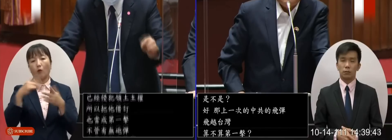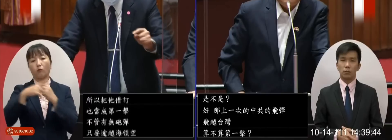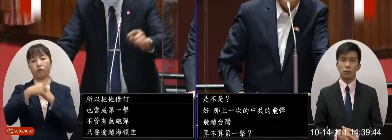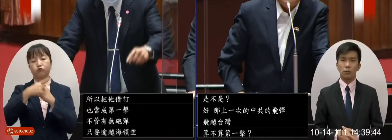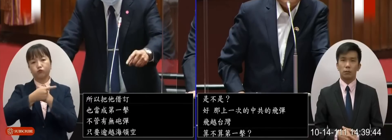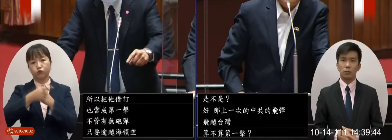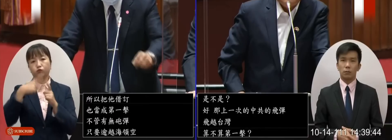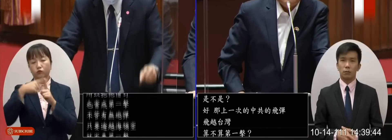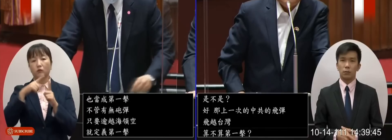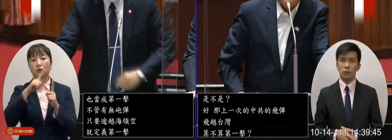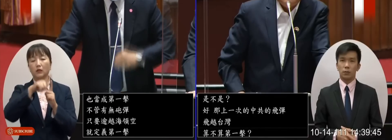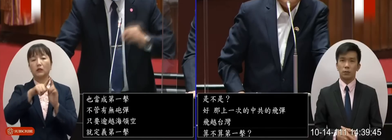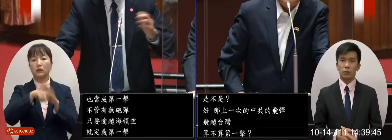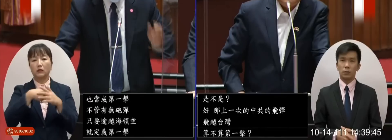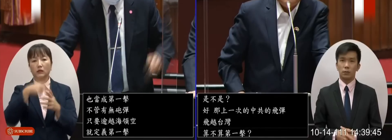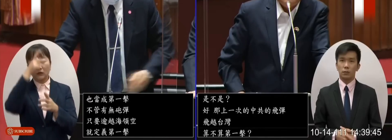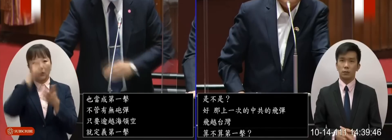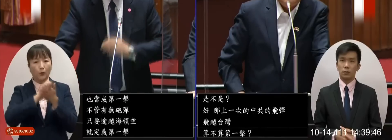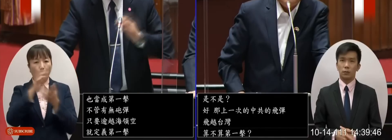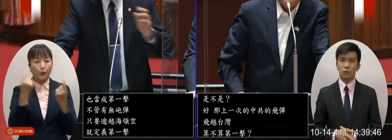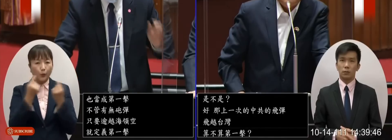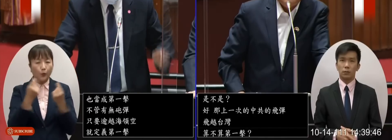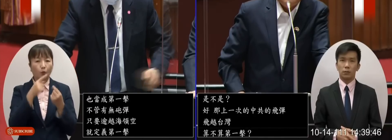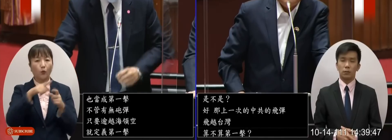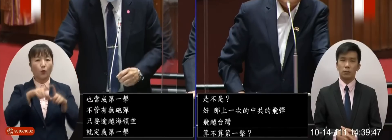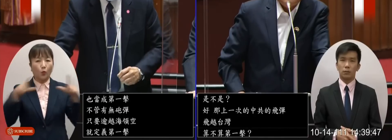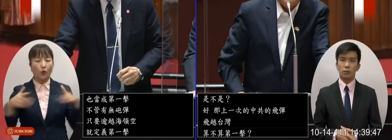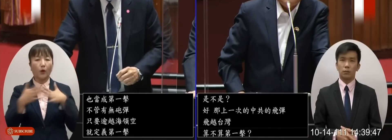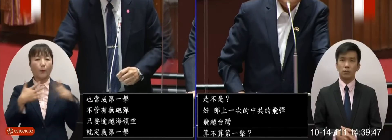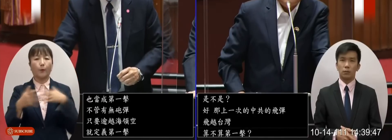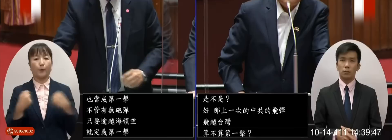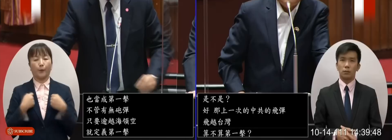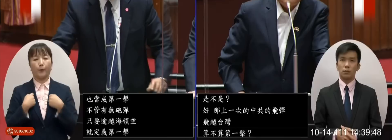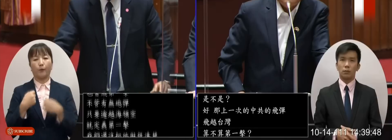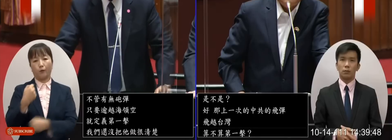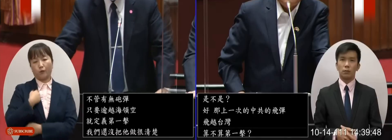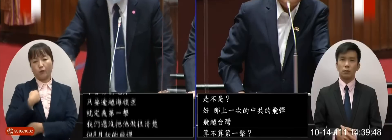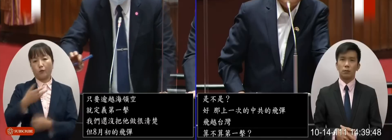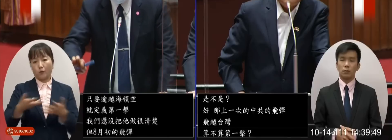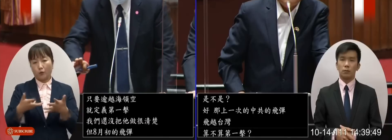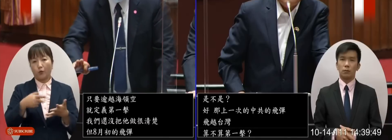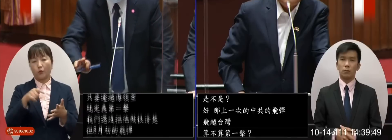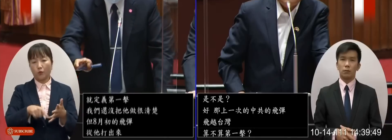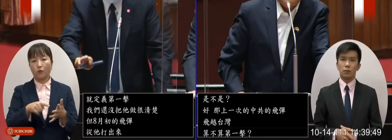为它也是告知我们要就扩大一个联合军演，所以我们也